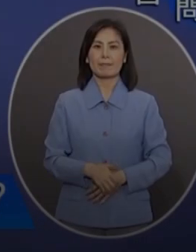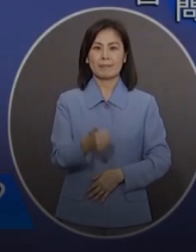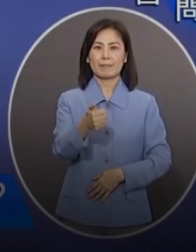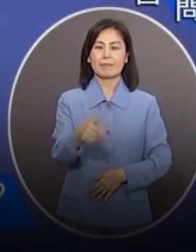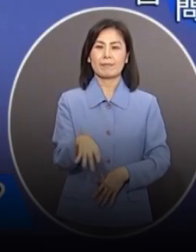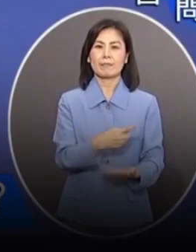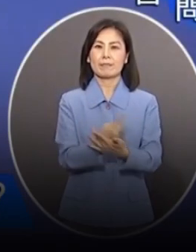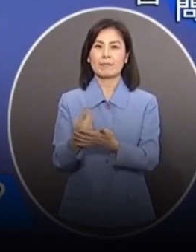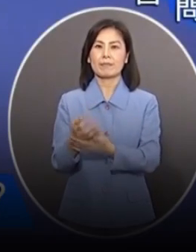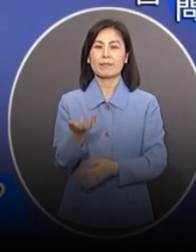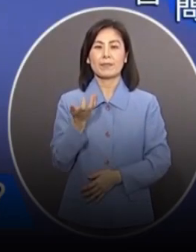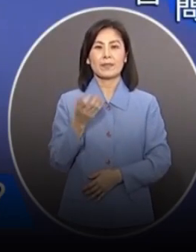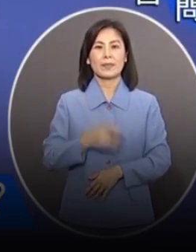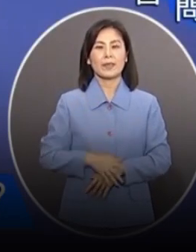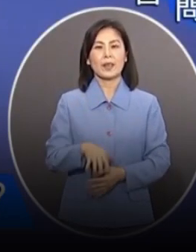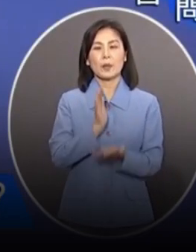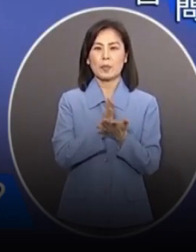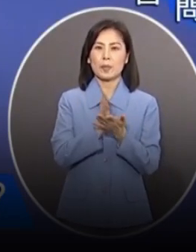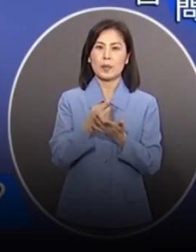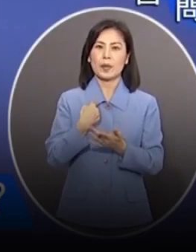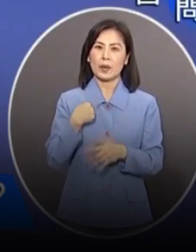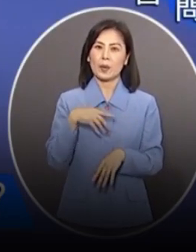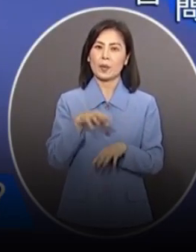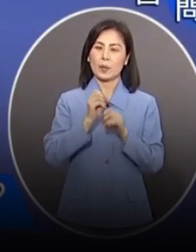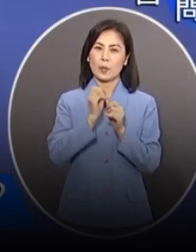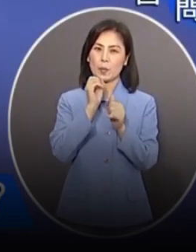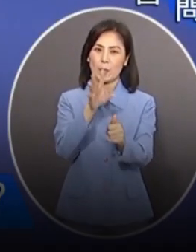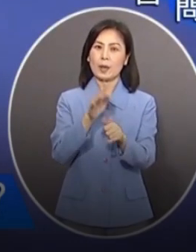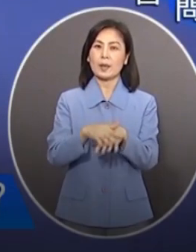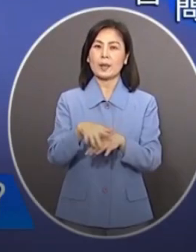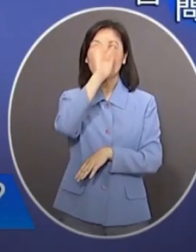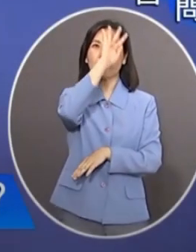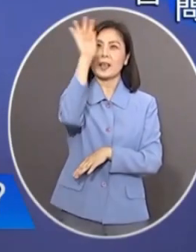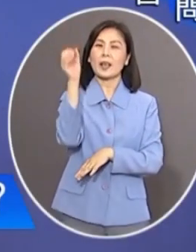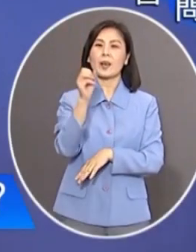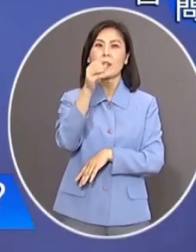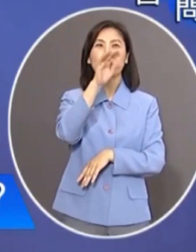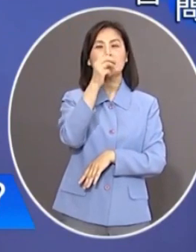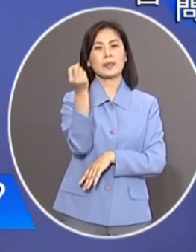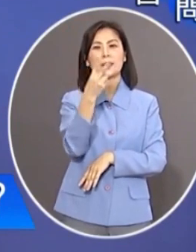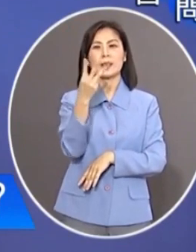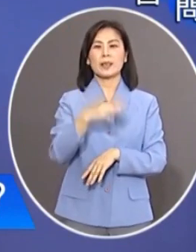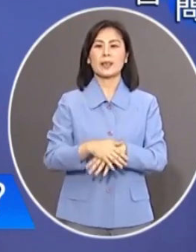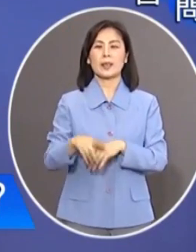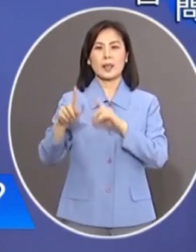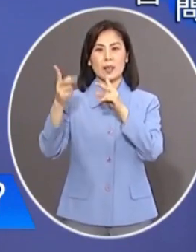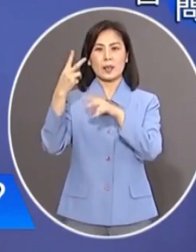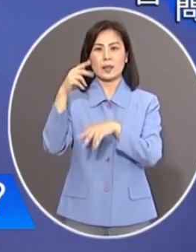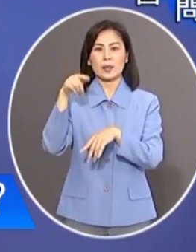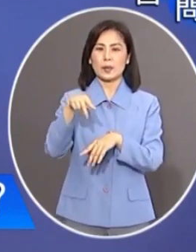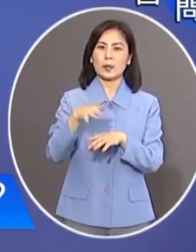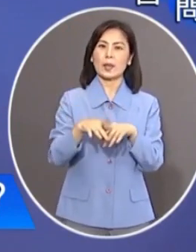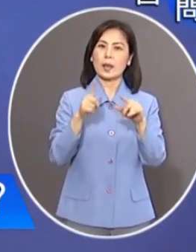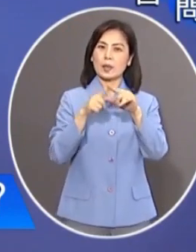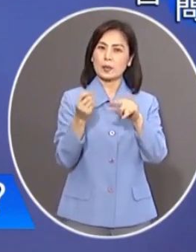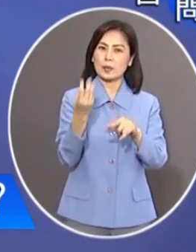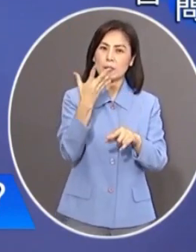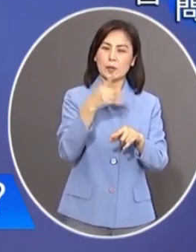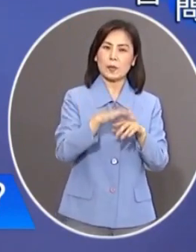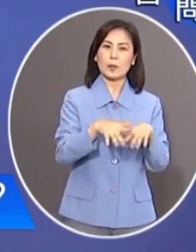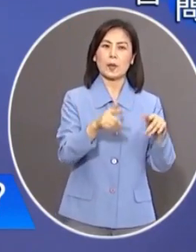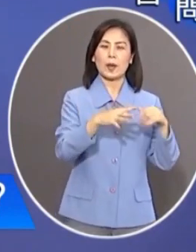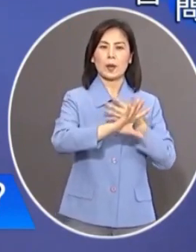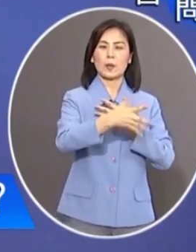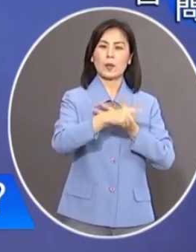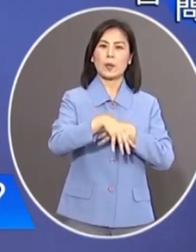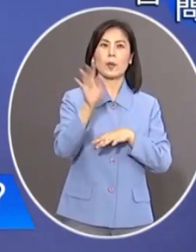谢谢大家。刚才在主论述的时候，我已经讲过，台湾的天空三大，东洋文明、西洋文明、中华文明，在台